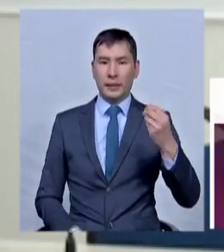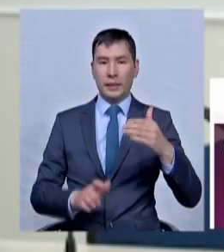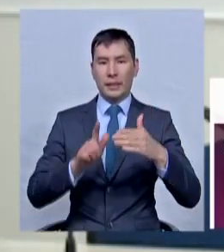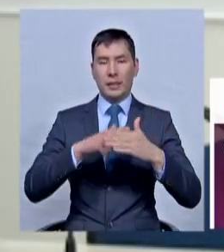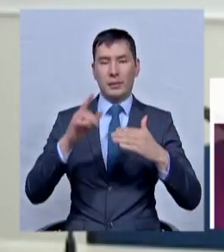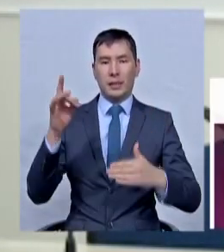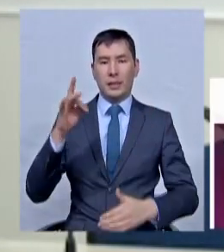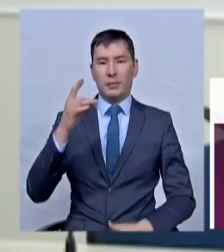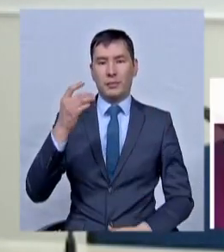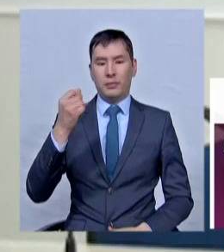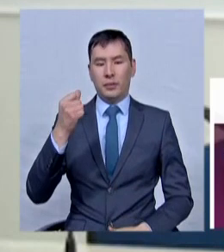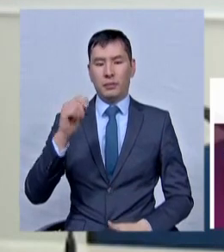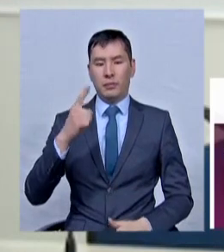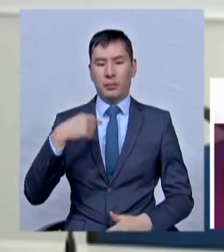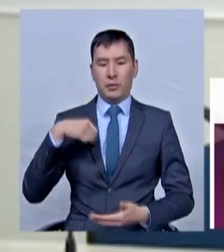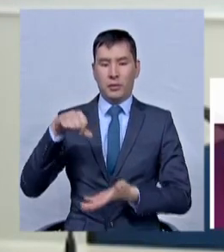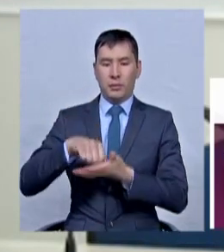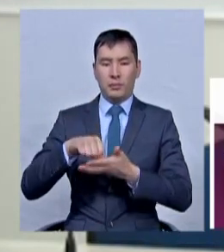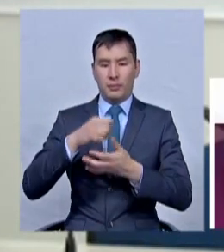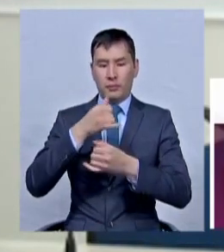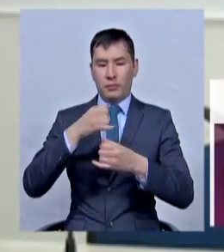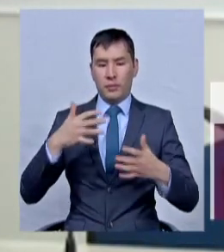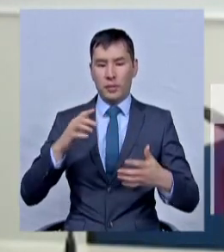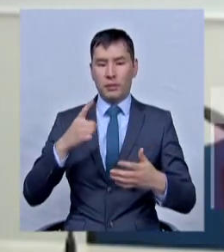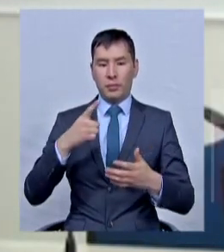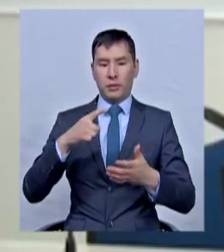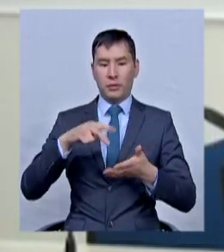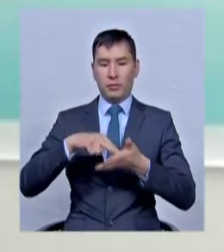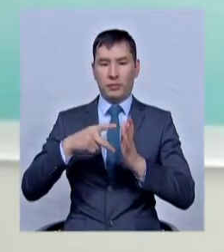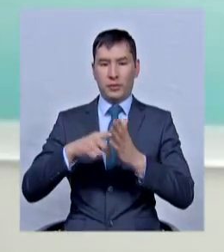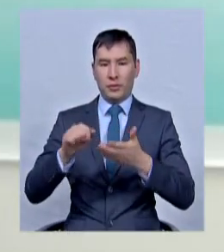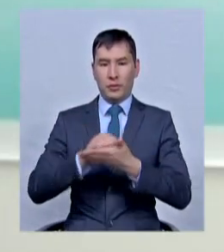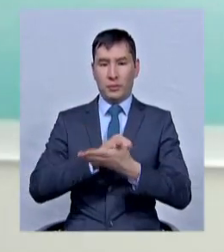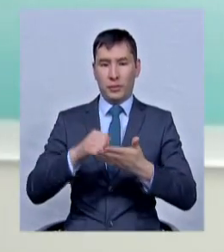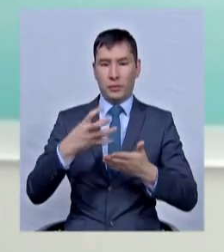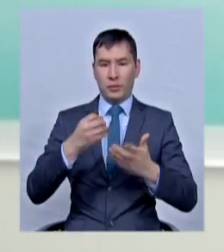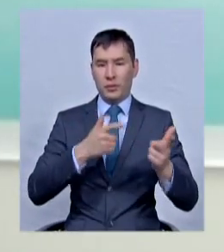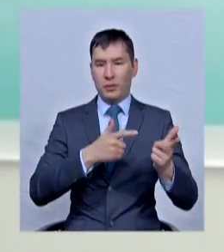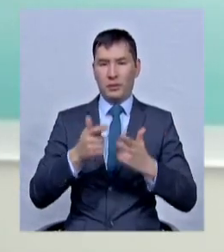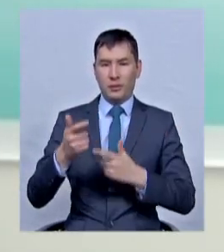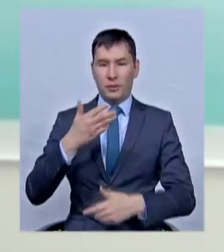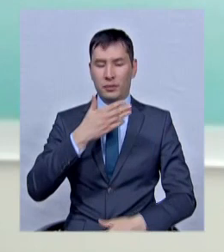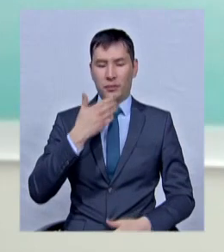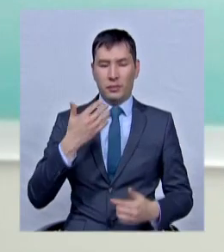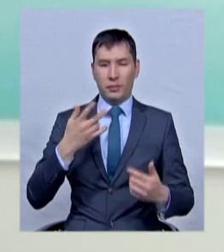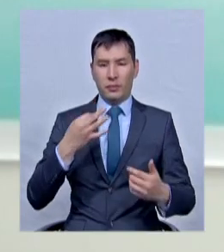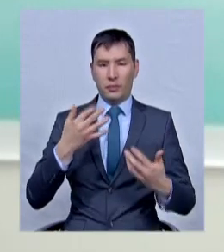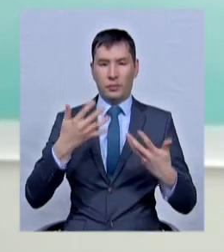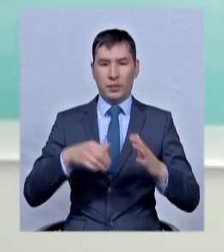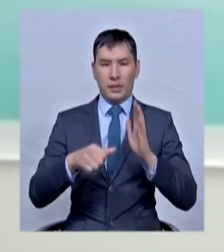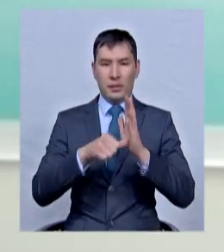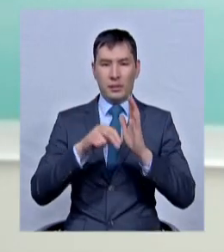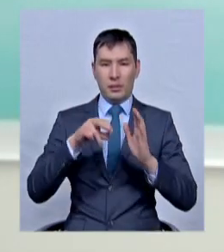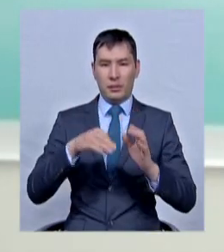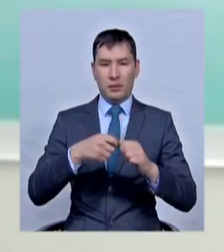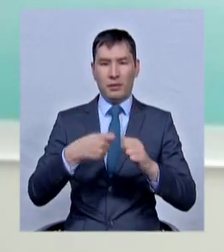қарастырылмаған, себебі жобалық сметалық құжаттамалары әлі әзірленбеген, сол жобаны 2014-те аяқтау керек етін. Бүгінгі